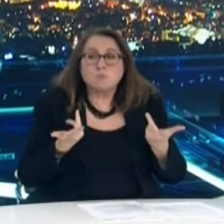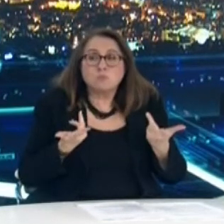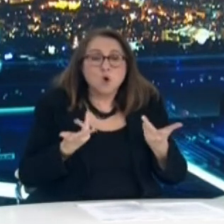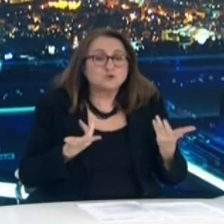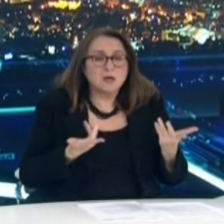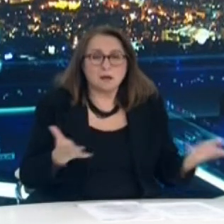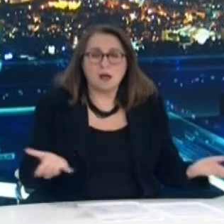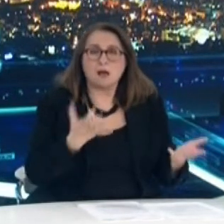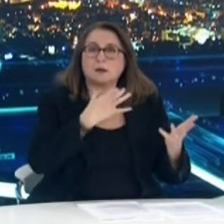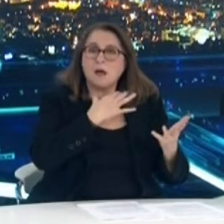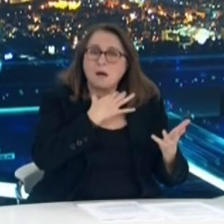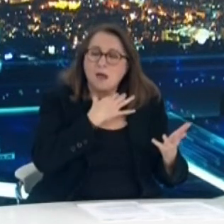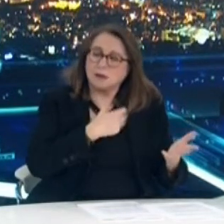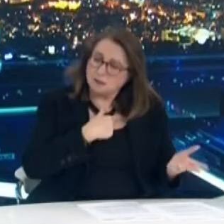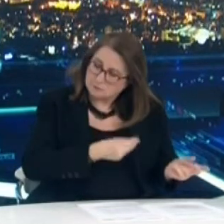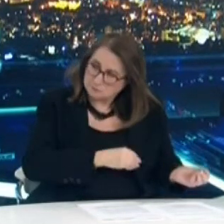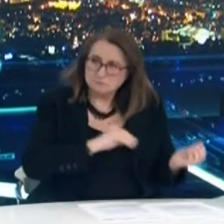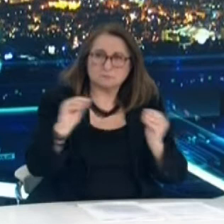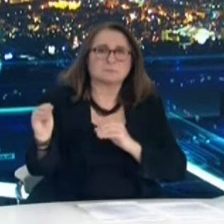της πανδημίας. Αυτή τη στιγμή